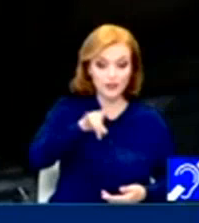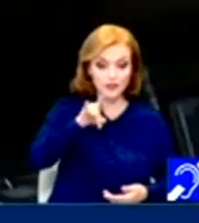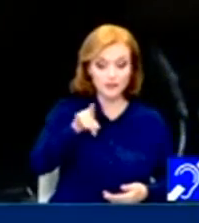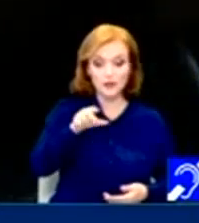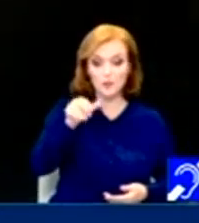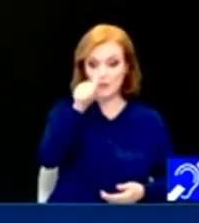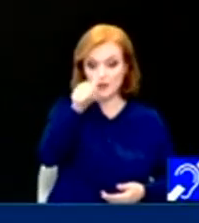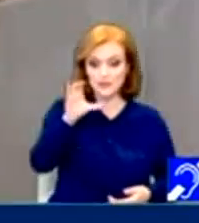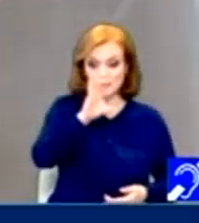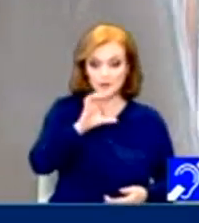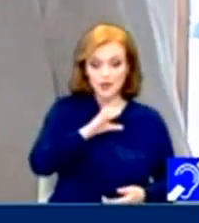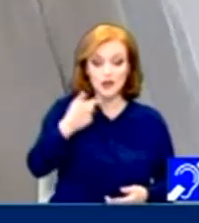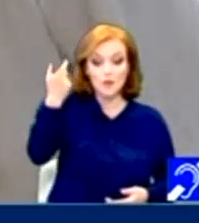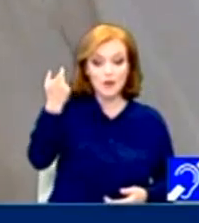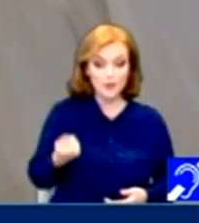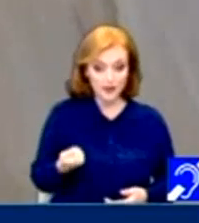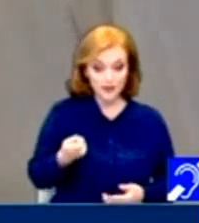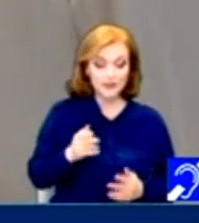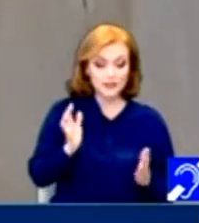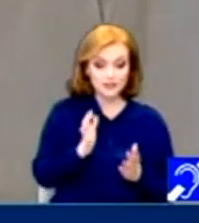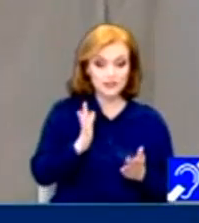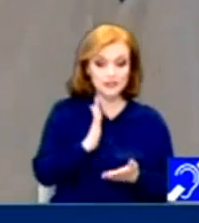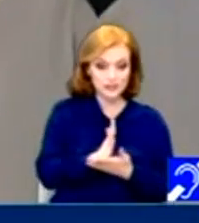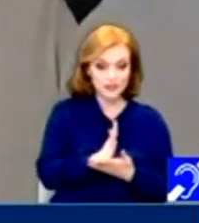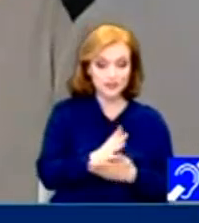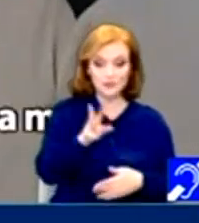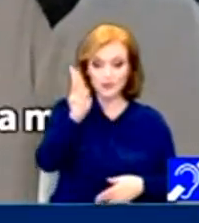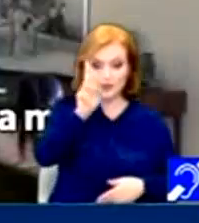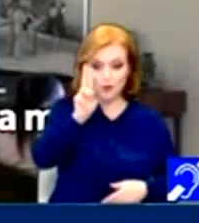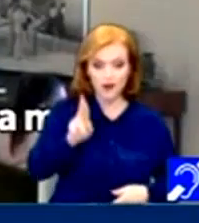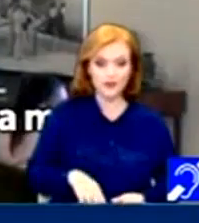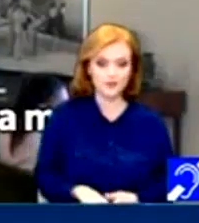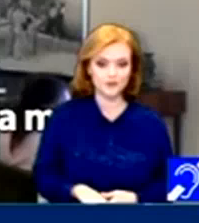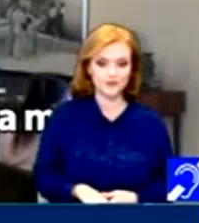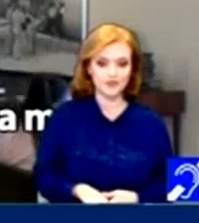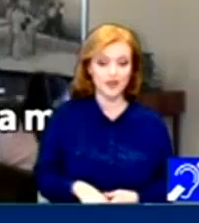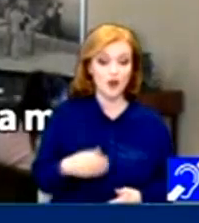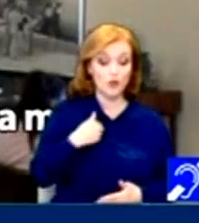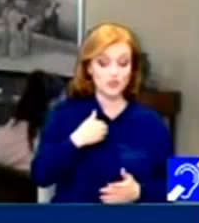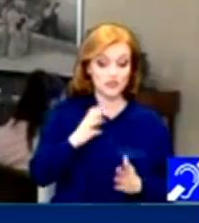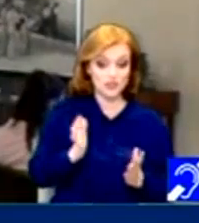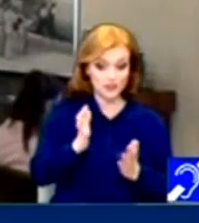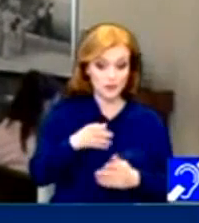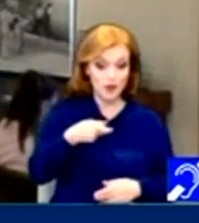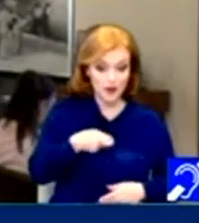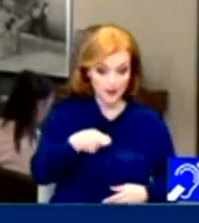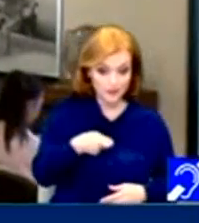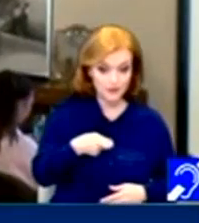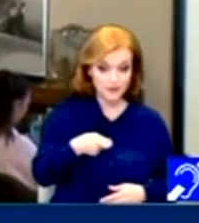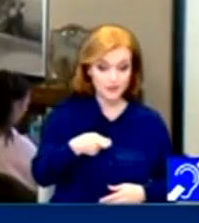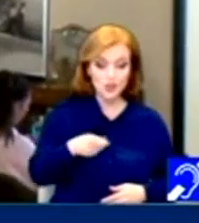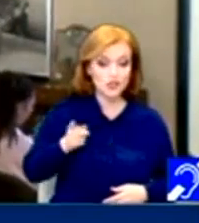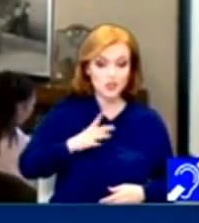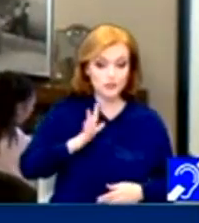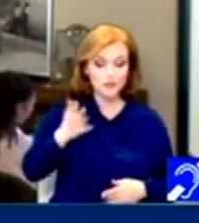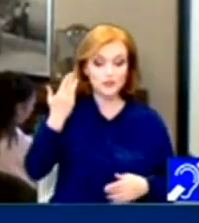în luna septembrie, iar cele mai ieftine rezervări sunt în general în ianuarie. If you want to book, don't wait too late, because normally the longer